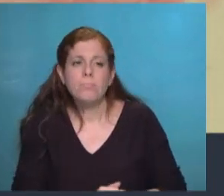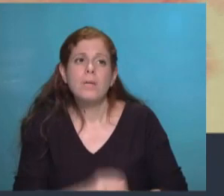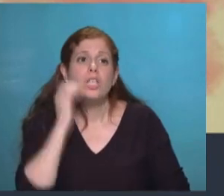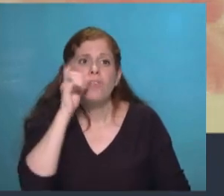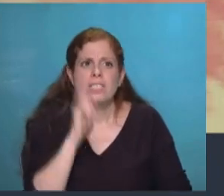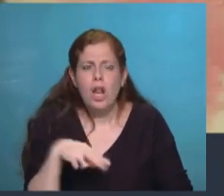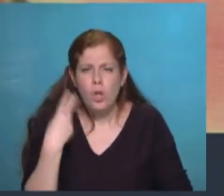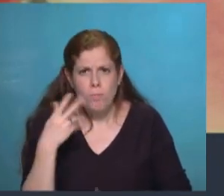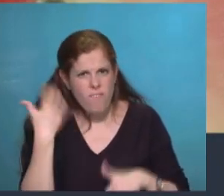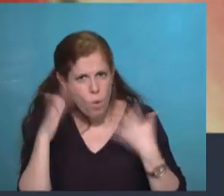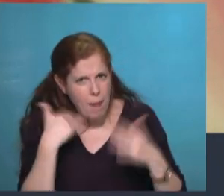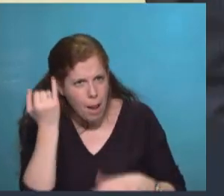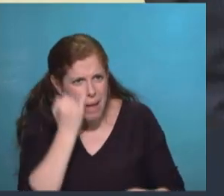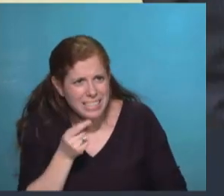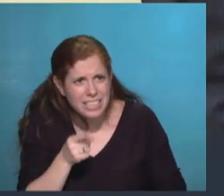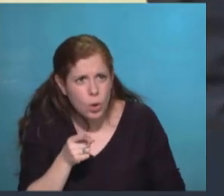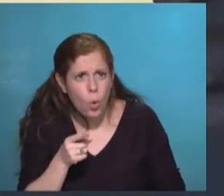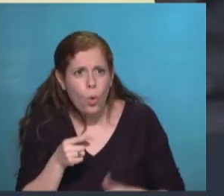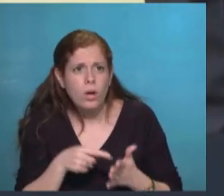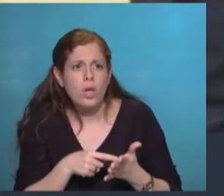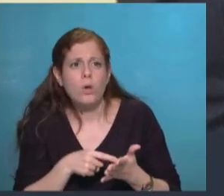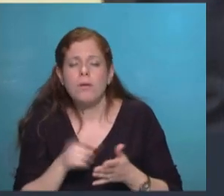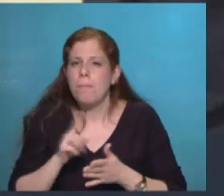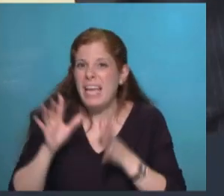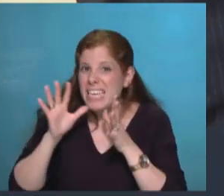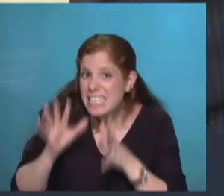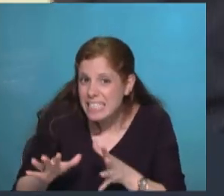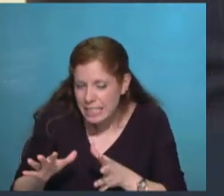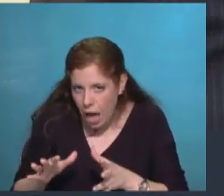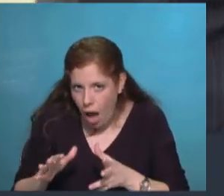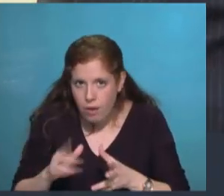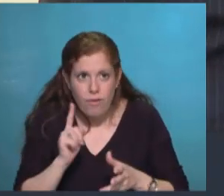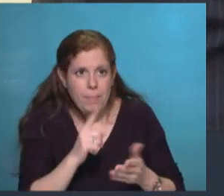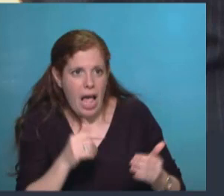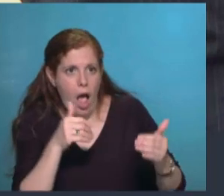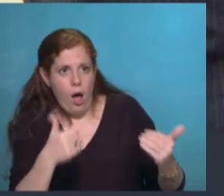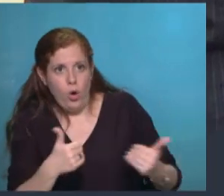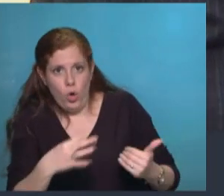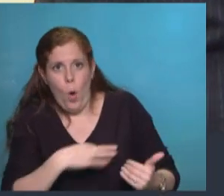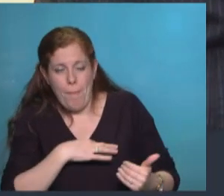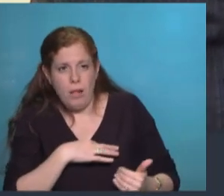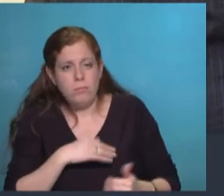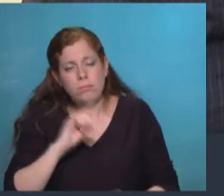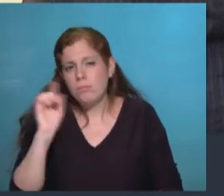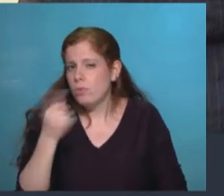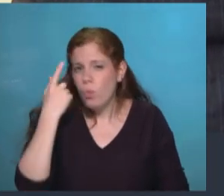מבולבל מהציור הזה, כי הוא... מי הגזען בו ומי קורבן הגזענות? כולם. אני